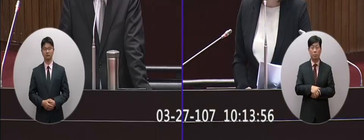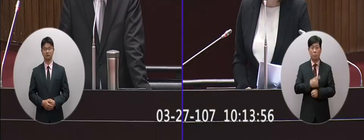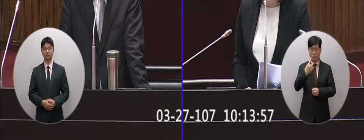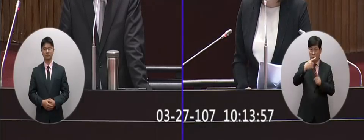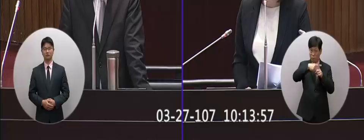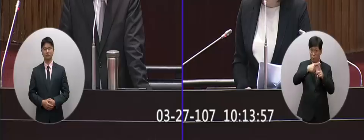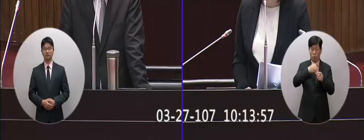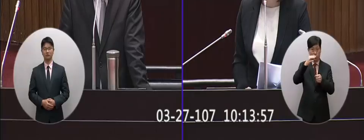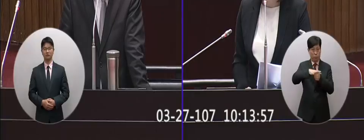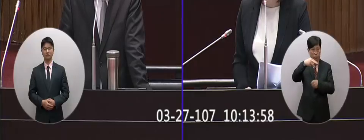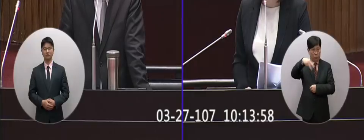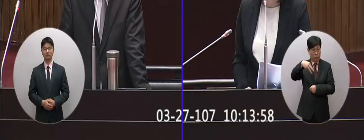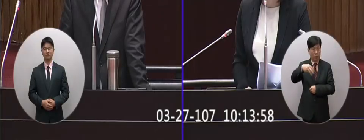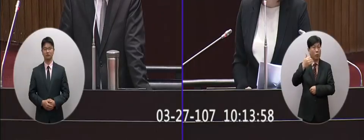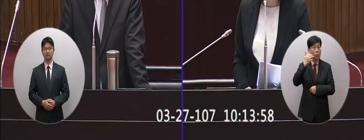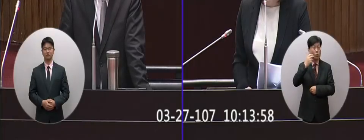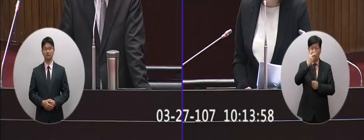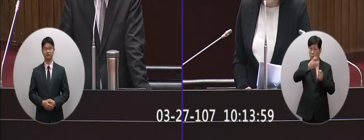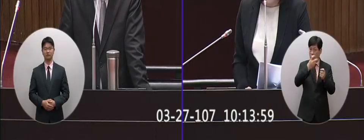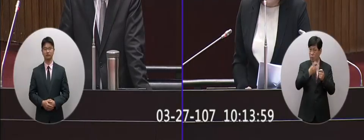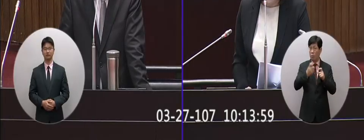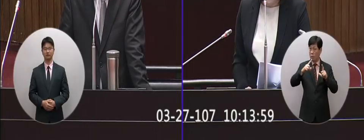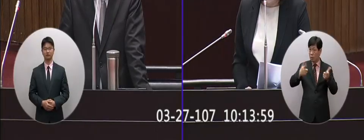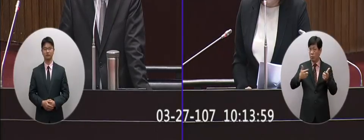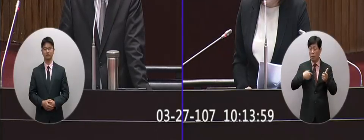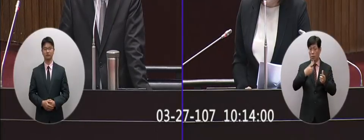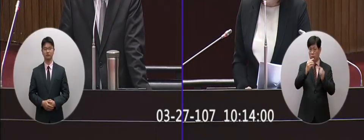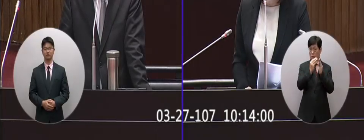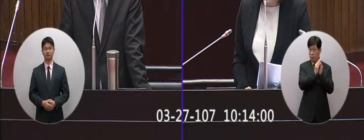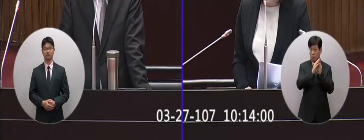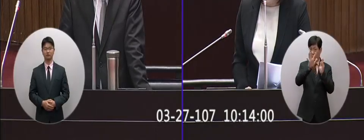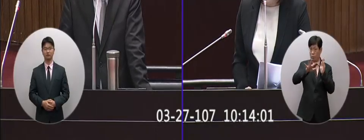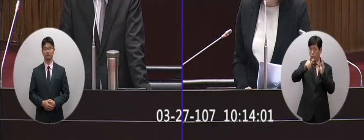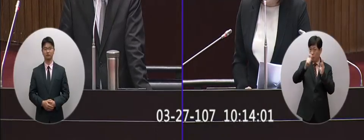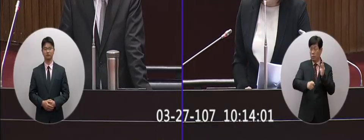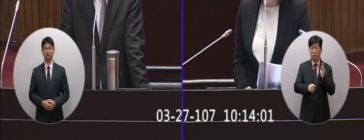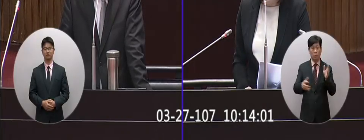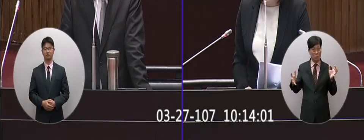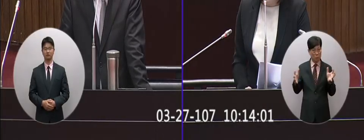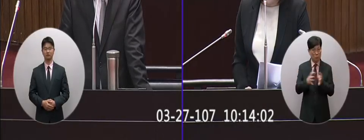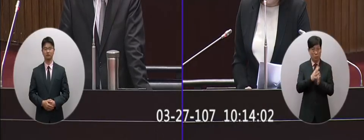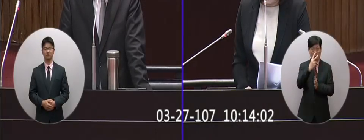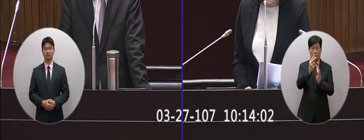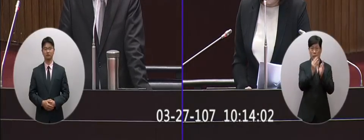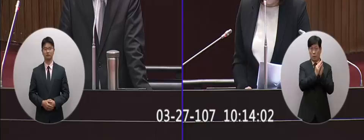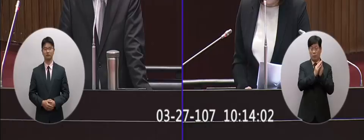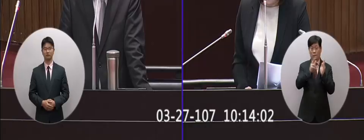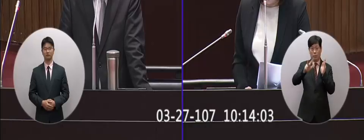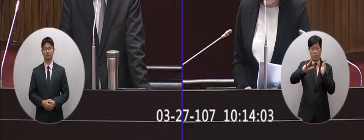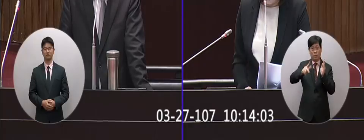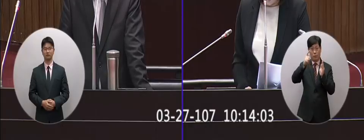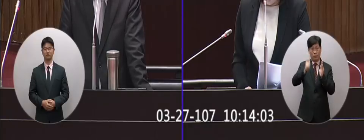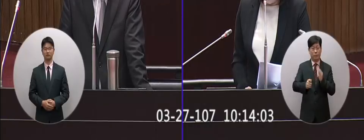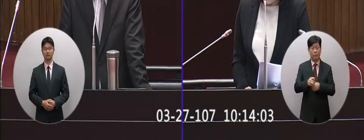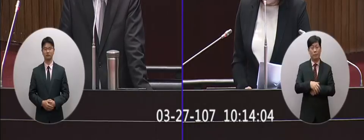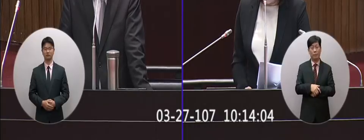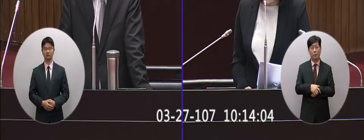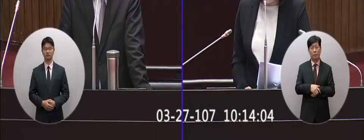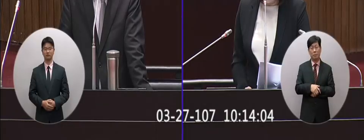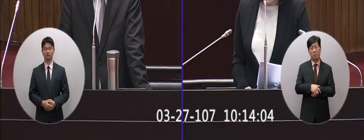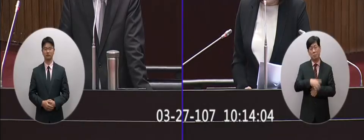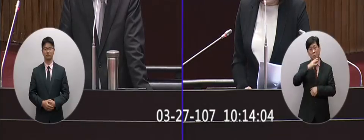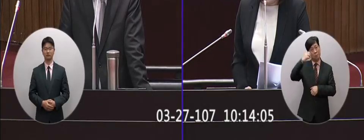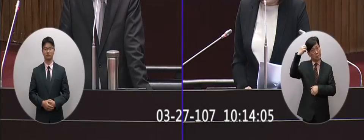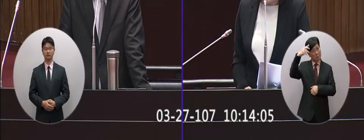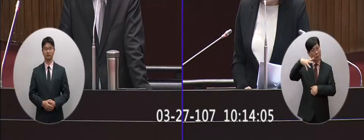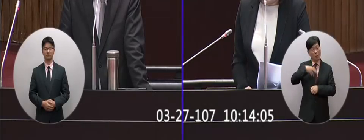每度补助3块钱的话，20年大概要1兆5000亿，总共高达2兆7000亿这样的缺口。太阳